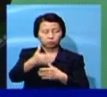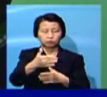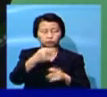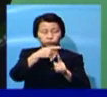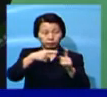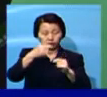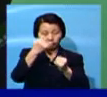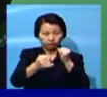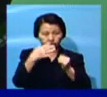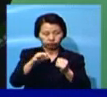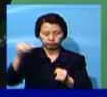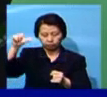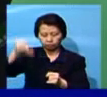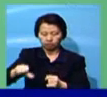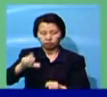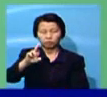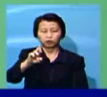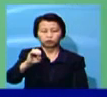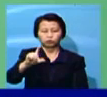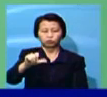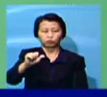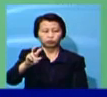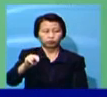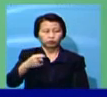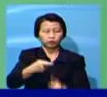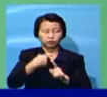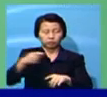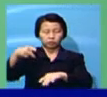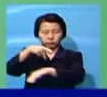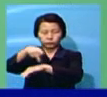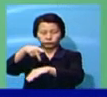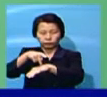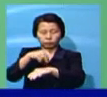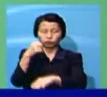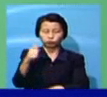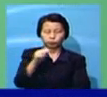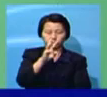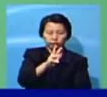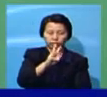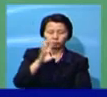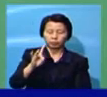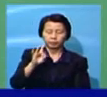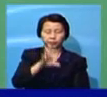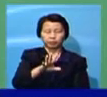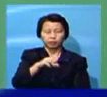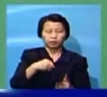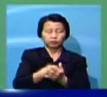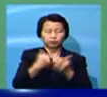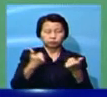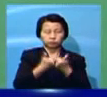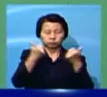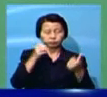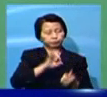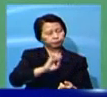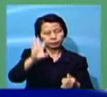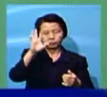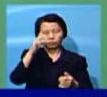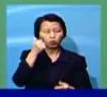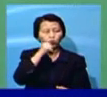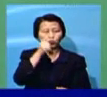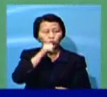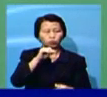akhir selepas menewaskan ronalin Green Le dari Filipina 10685 dalam perlawanan playof wanita